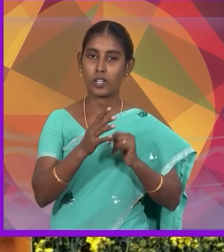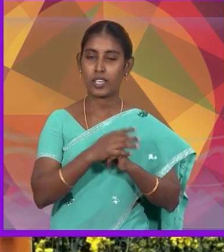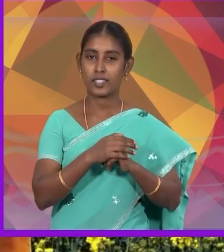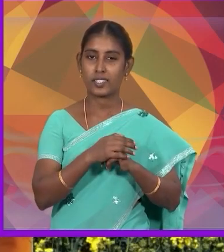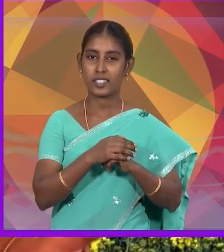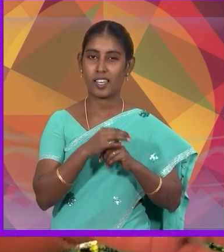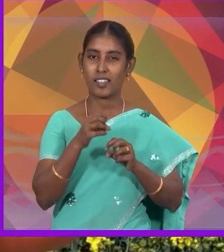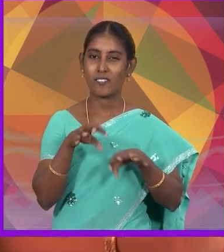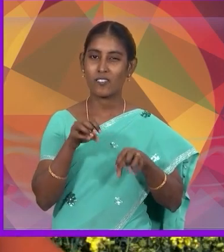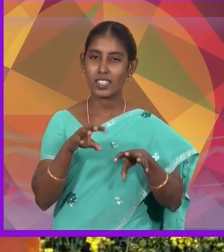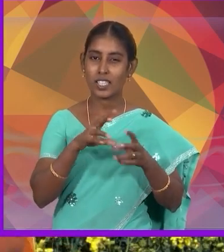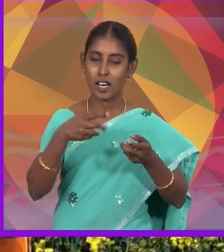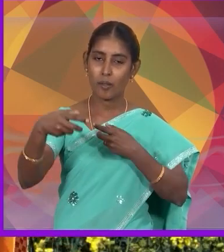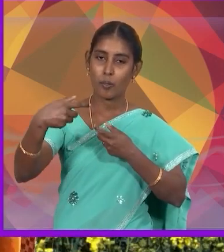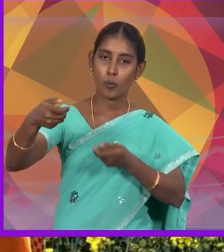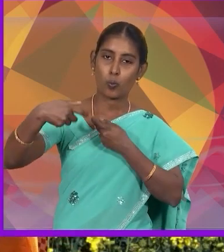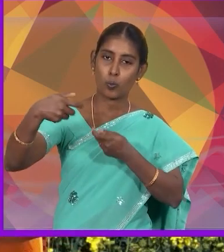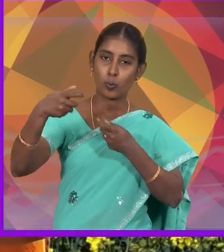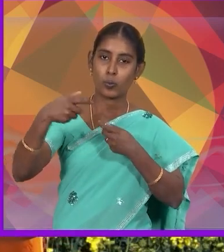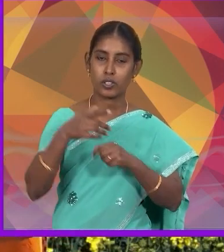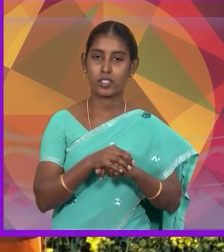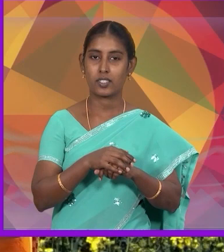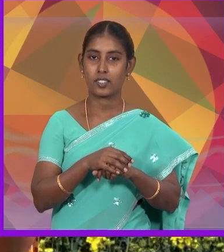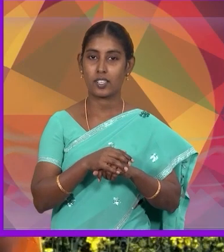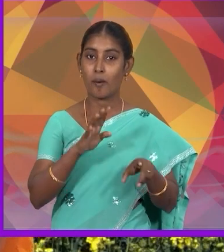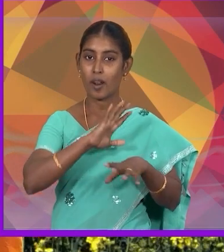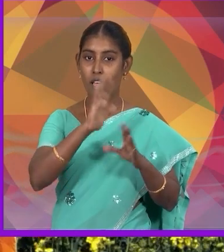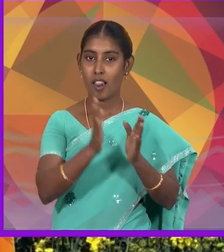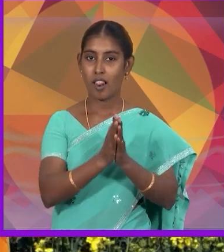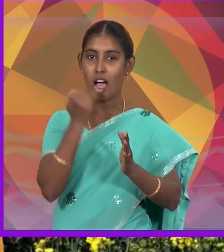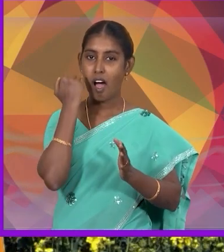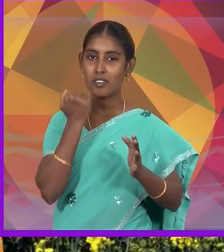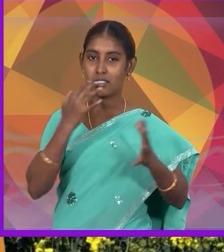தூற்றுவாங்க, தூற்றுனதுக்கு அப்புறம் நெல் மணிகளை களத்துல குமிச்சு வைப்பாங்க. அப்ப அந்த